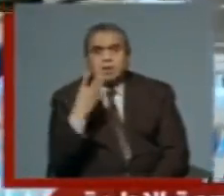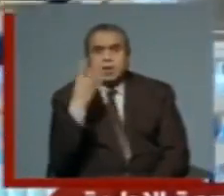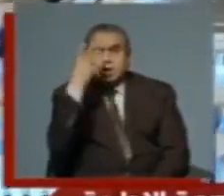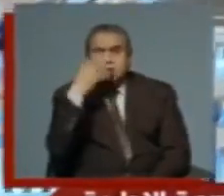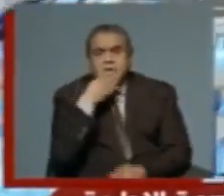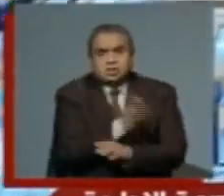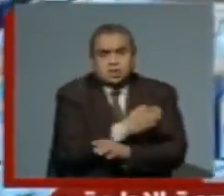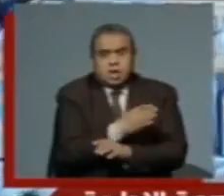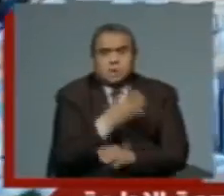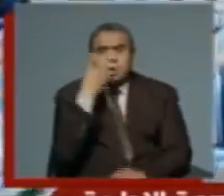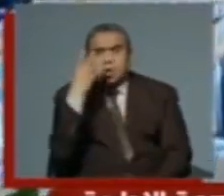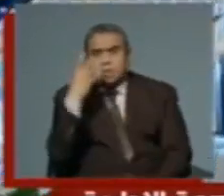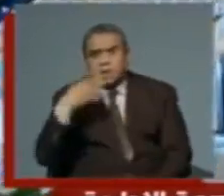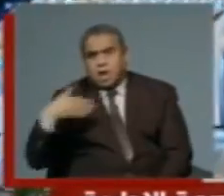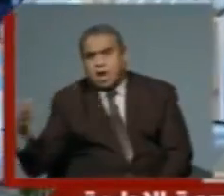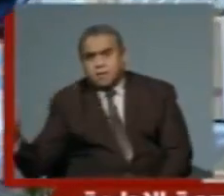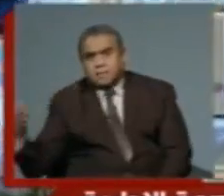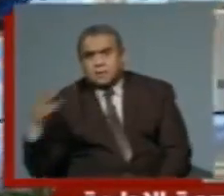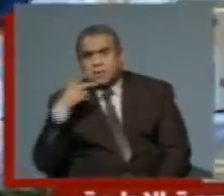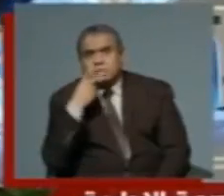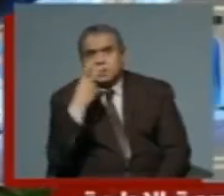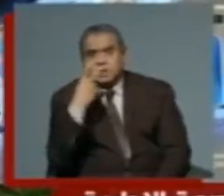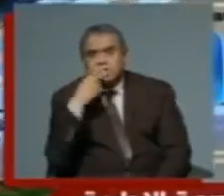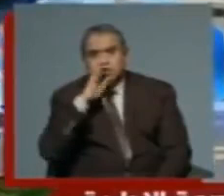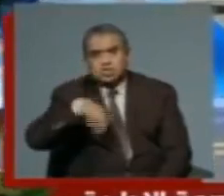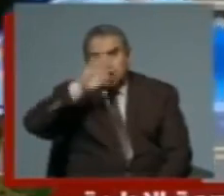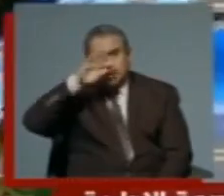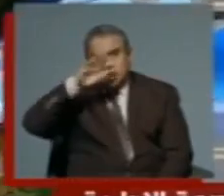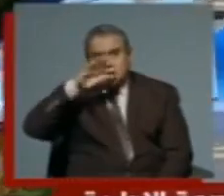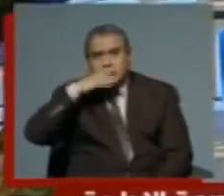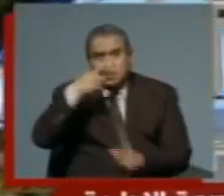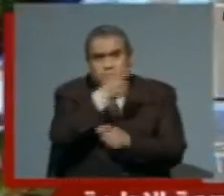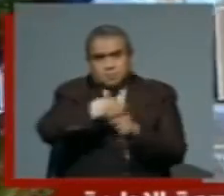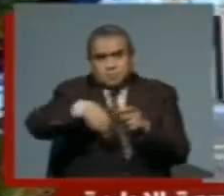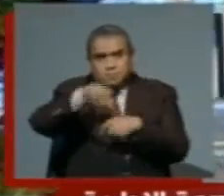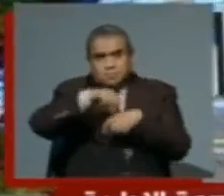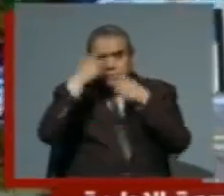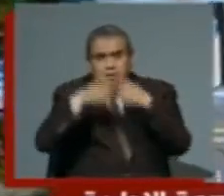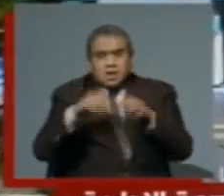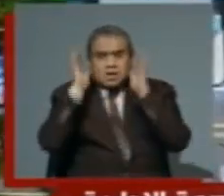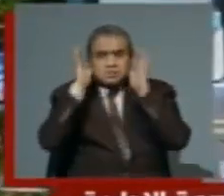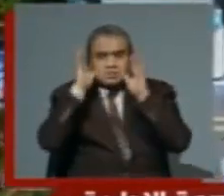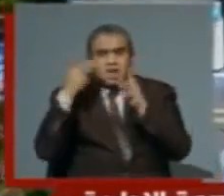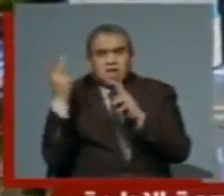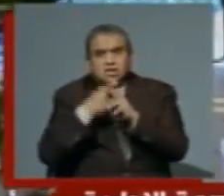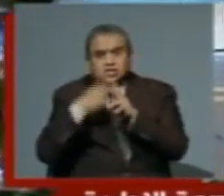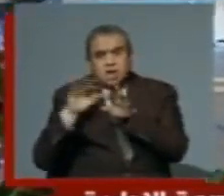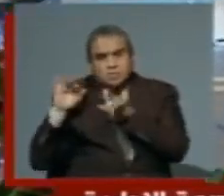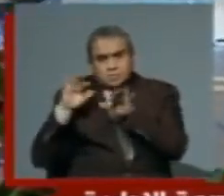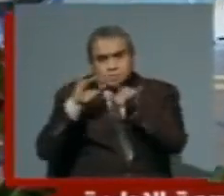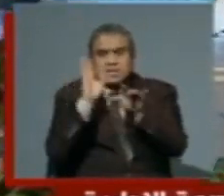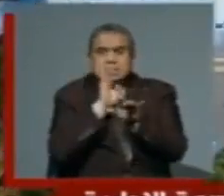ابوابعه من الجانب الغربي واثنين من الجانب الشمالي ودول بيخدموا المصلين بيخدموا المركز الاسلامي